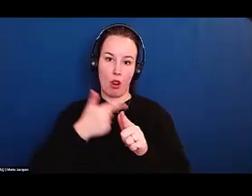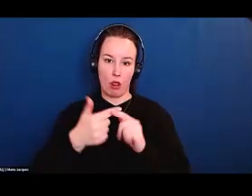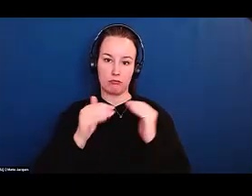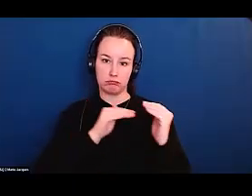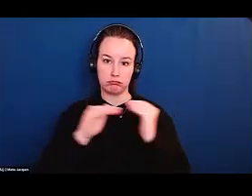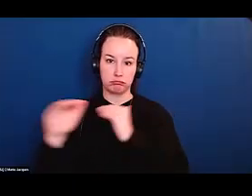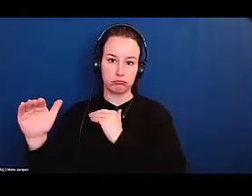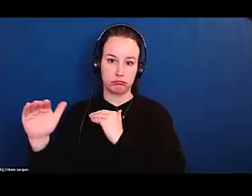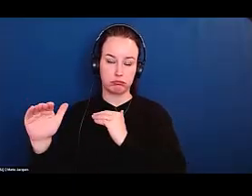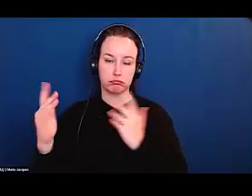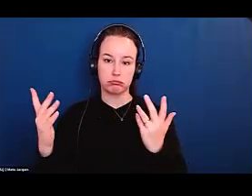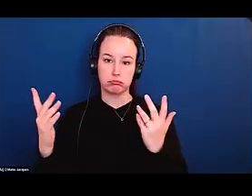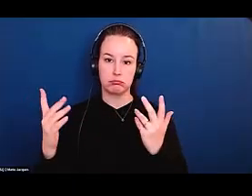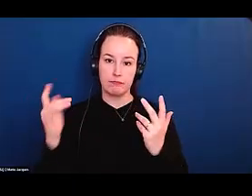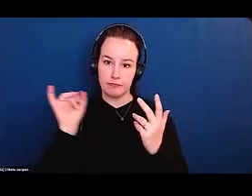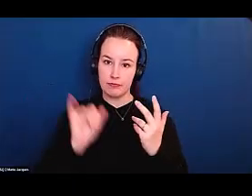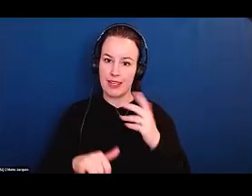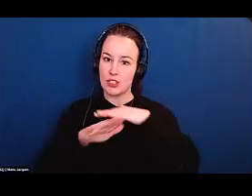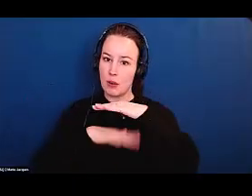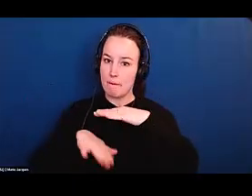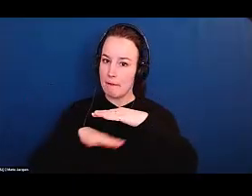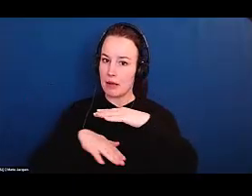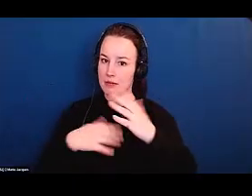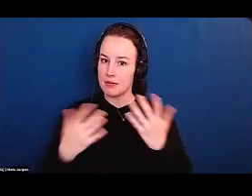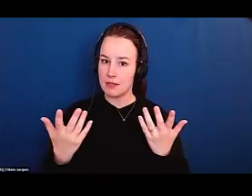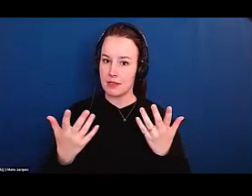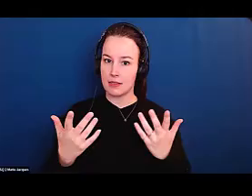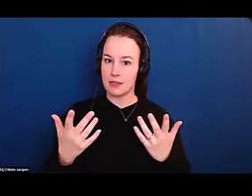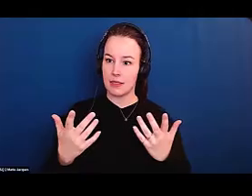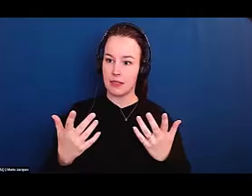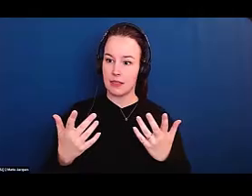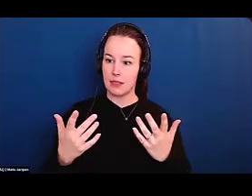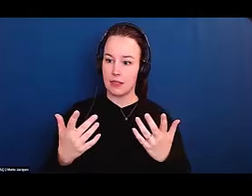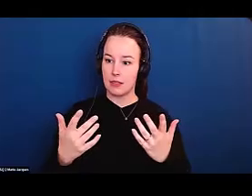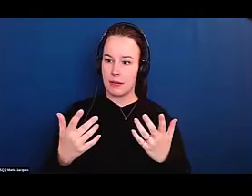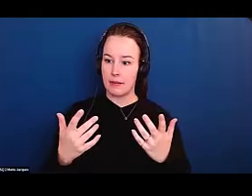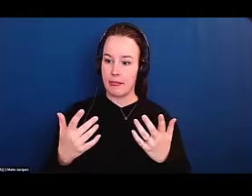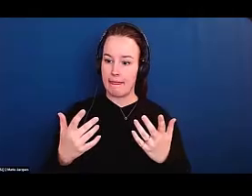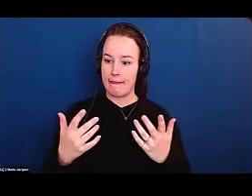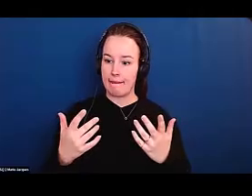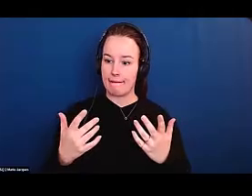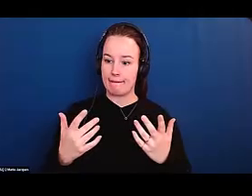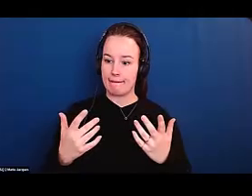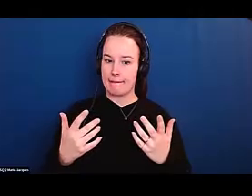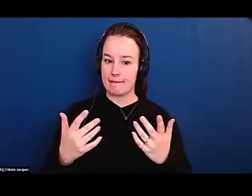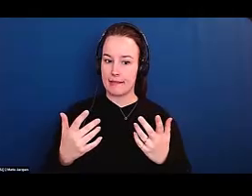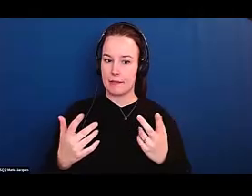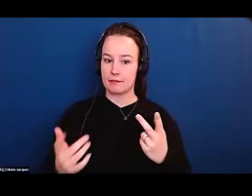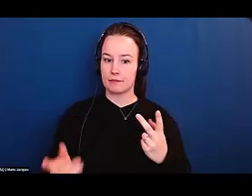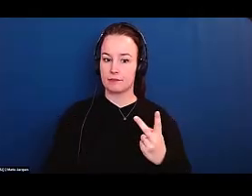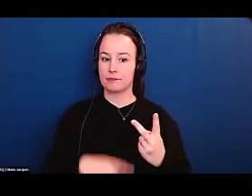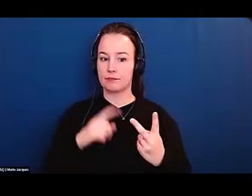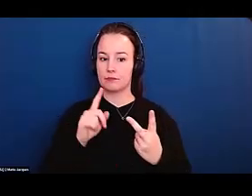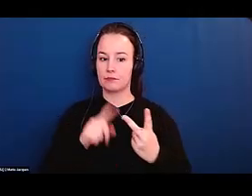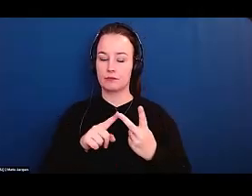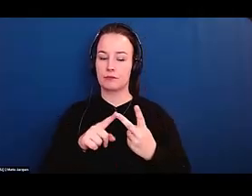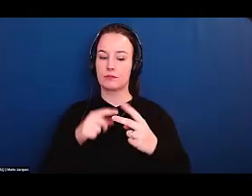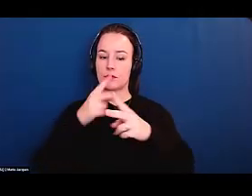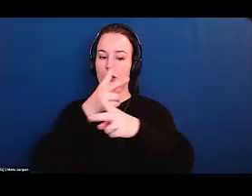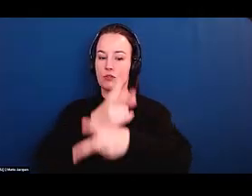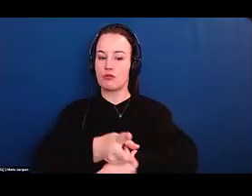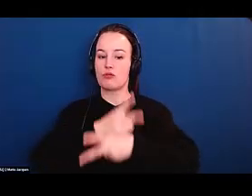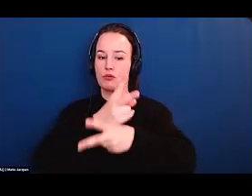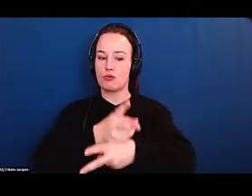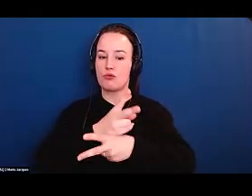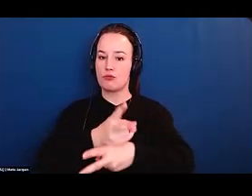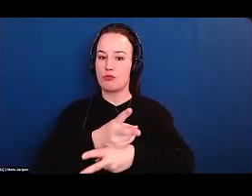maison stable, c'est la base, c'est pas un prix. Après, on a des